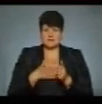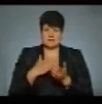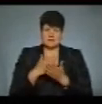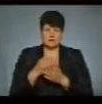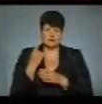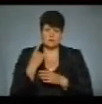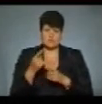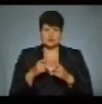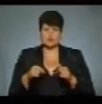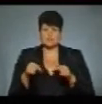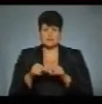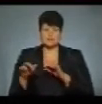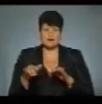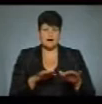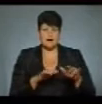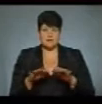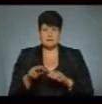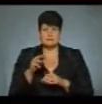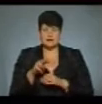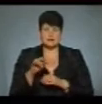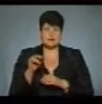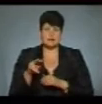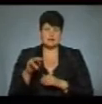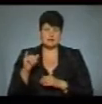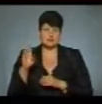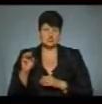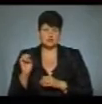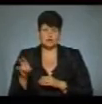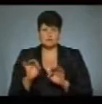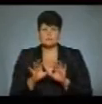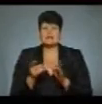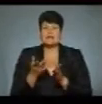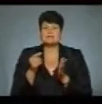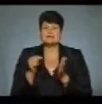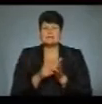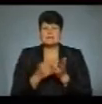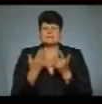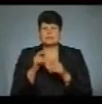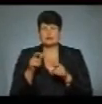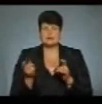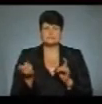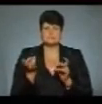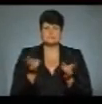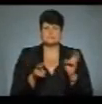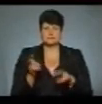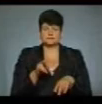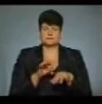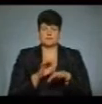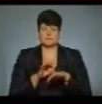одна із організаторів акції Марія Іщенко. Вона розповість, яка була її мета і скільки людей долучилося до її